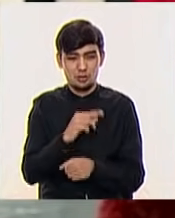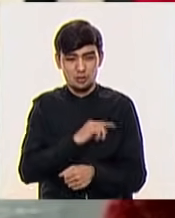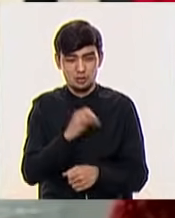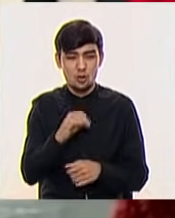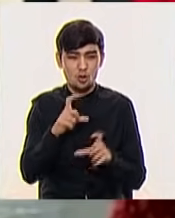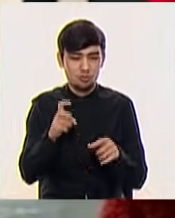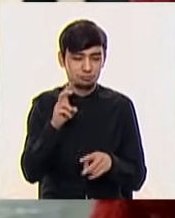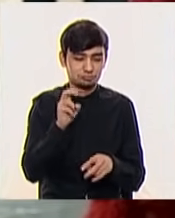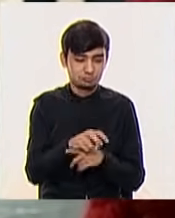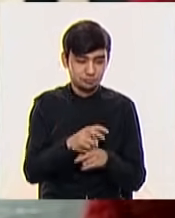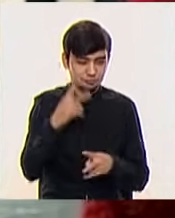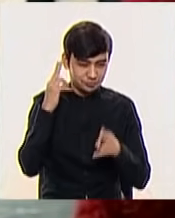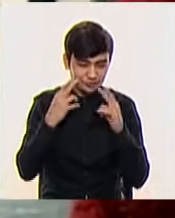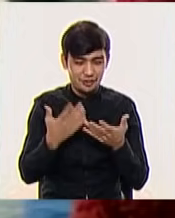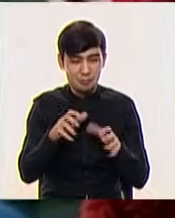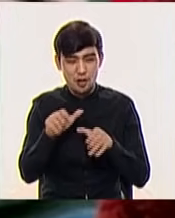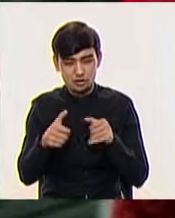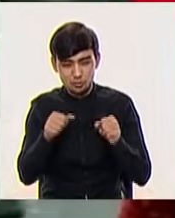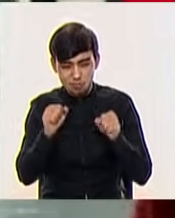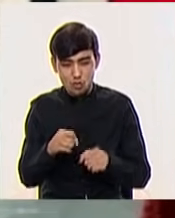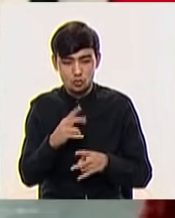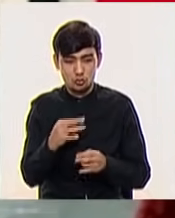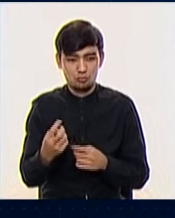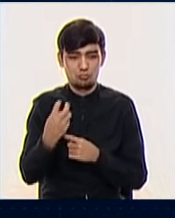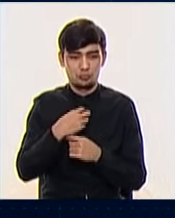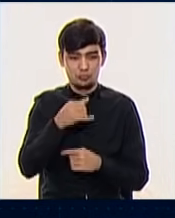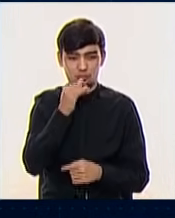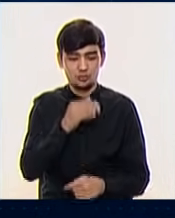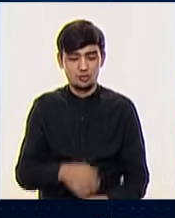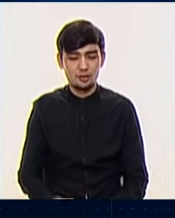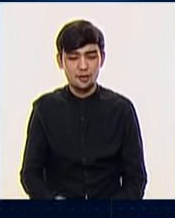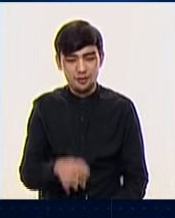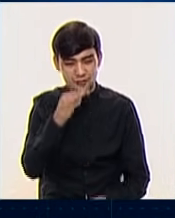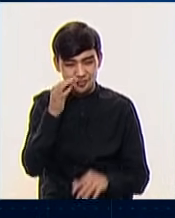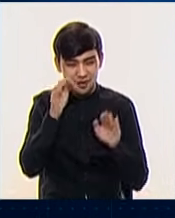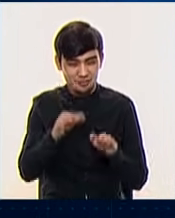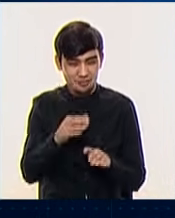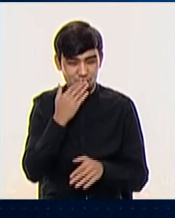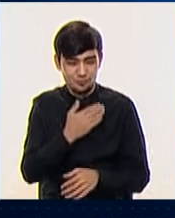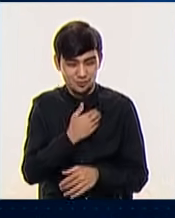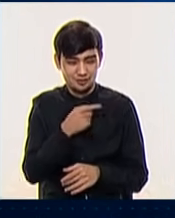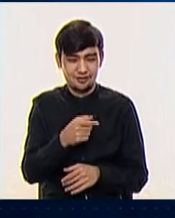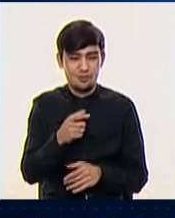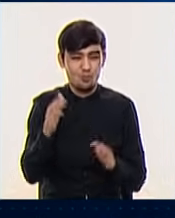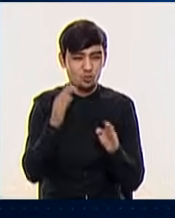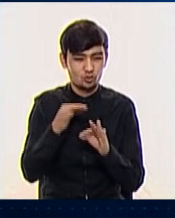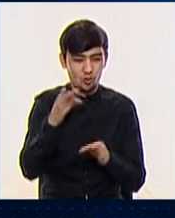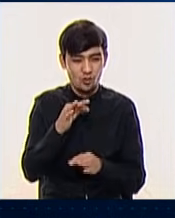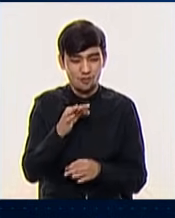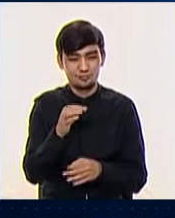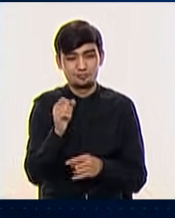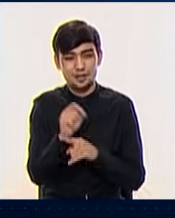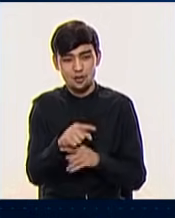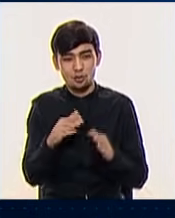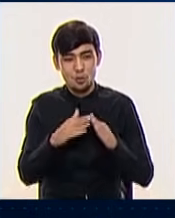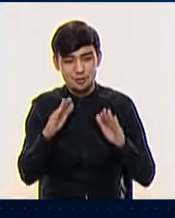пойти в парикмахерскую или к массажисту, но не могут посетить нас. А в Германии любители классической музыки заказывают на дом